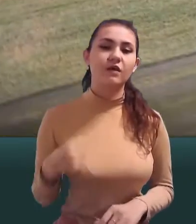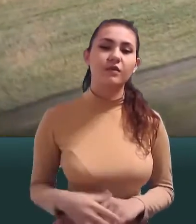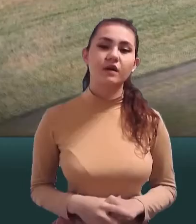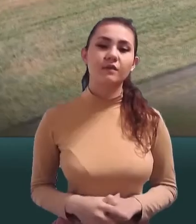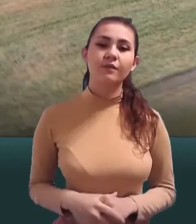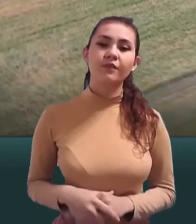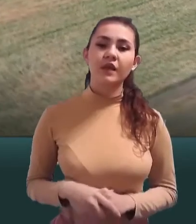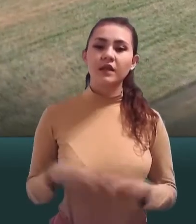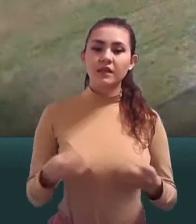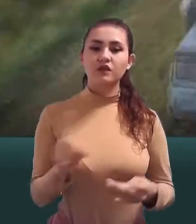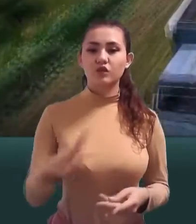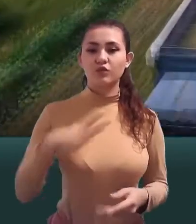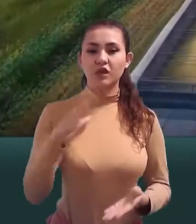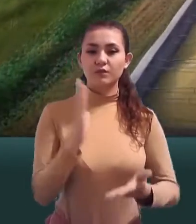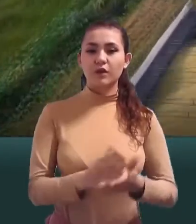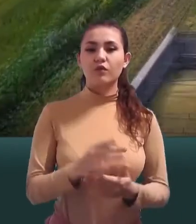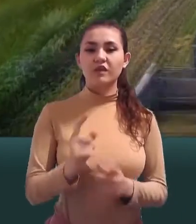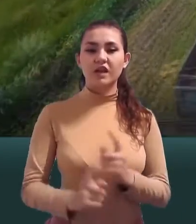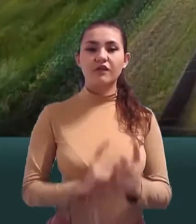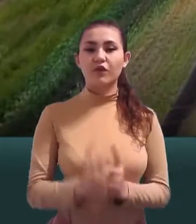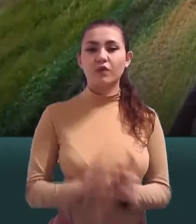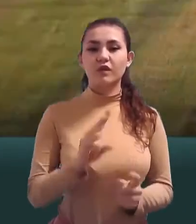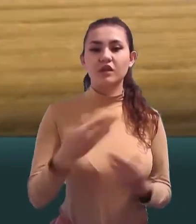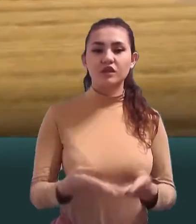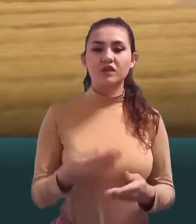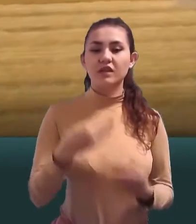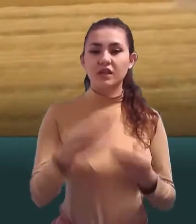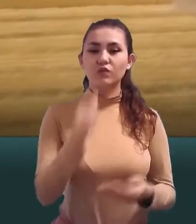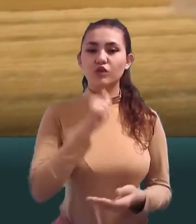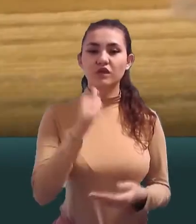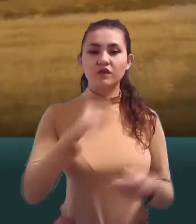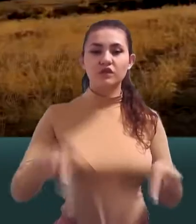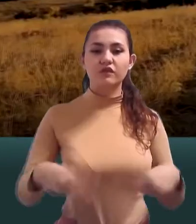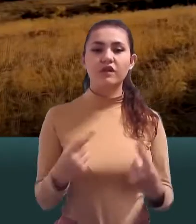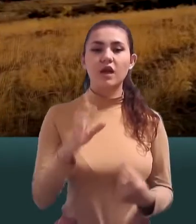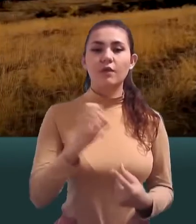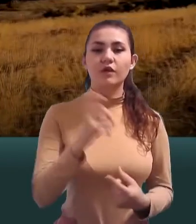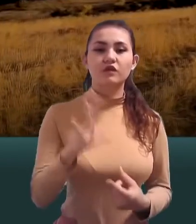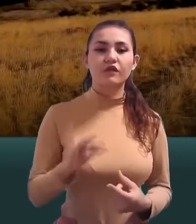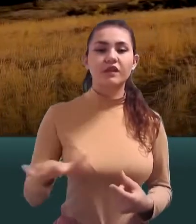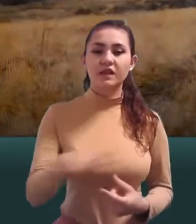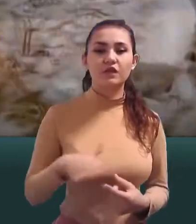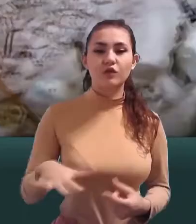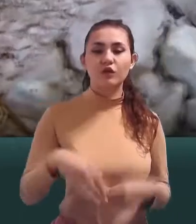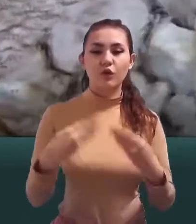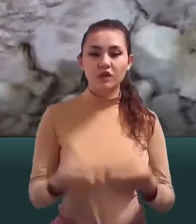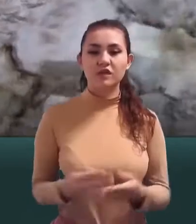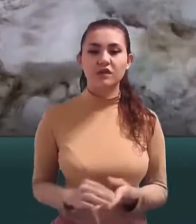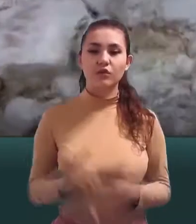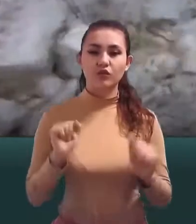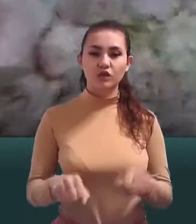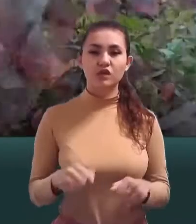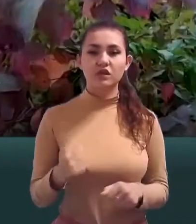те, на що була спрямована реформа, на те, щоб дати можливість розвиватись базовим територіям, оце можна за